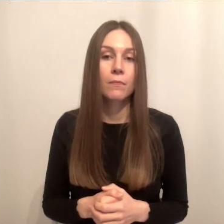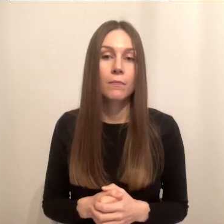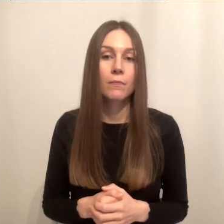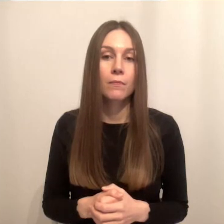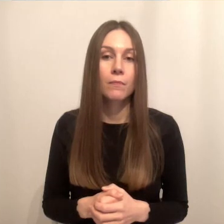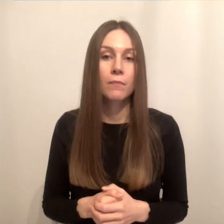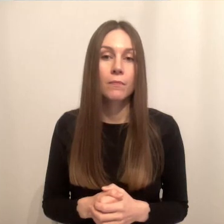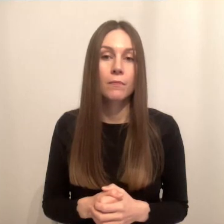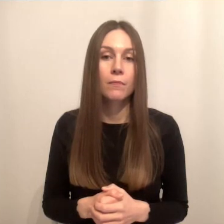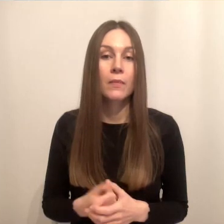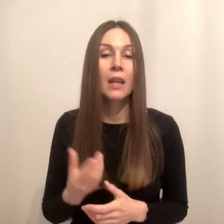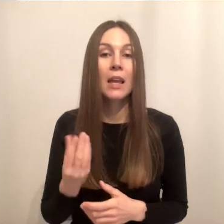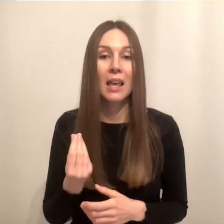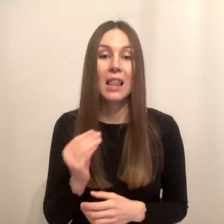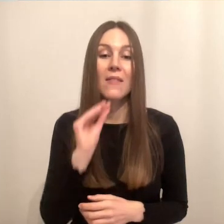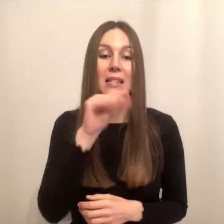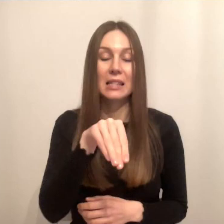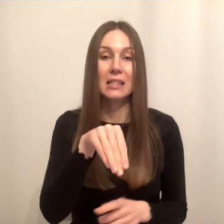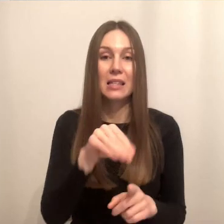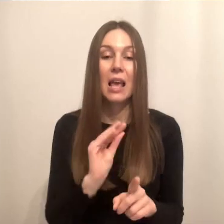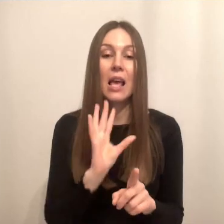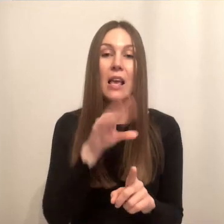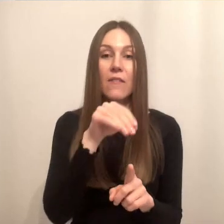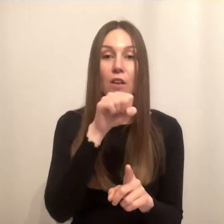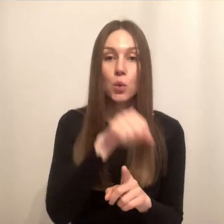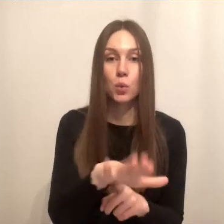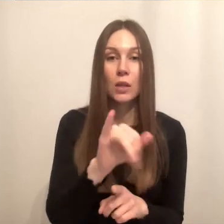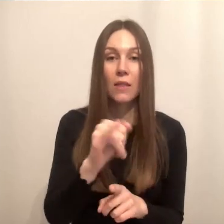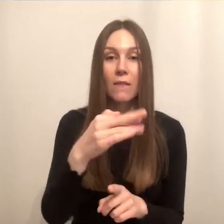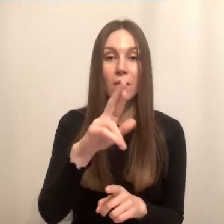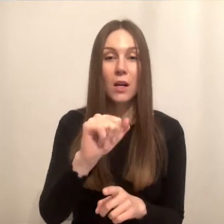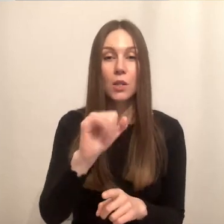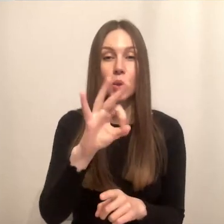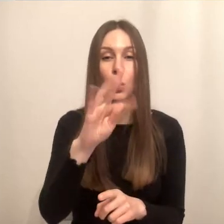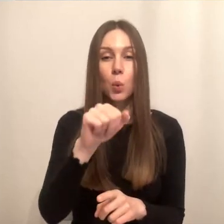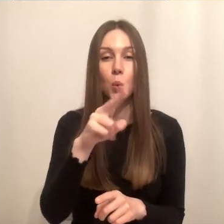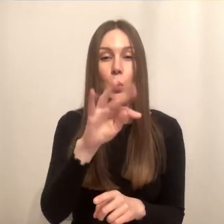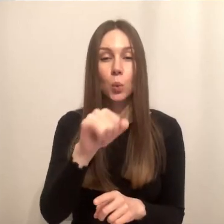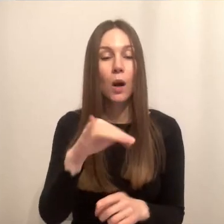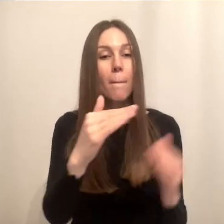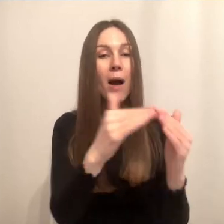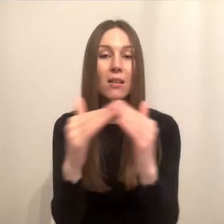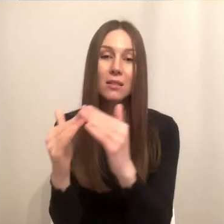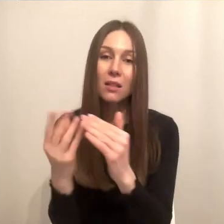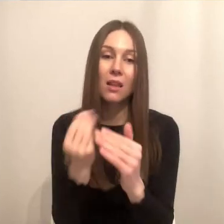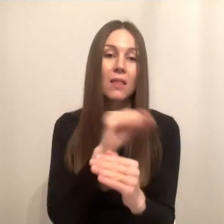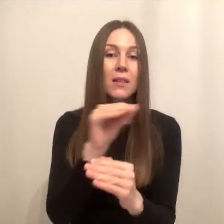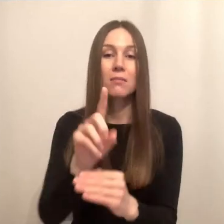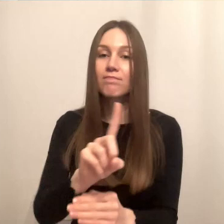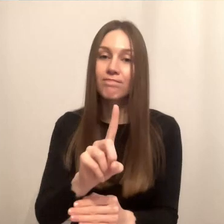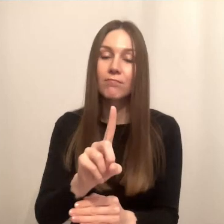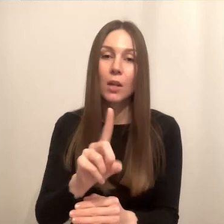į infrastruktūrą, ne į pastatus, bet investicijas į žmogų yra svarbiausios. Mokytojų trūksta visoje